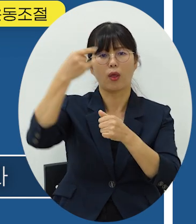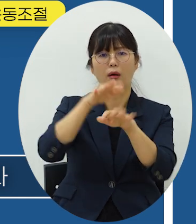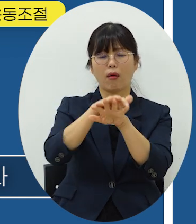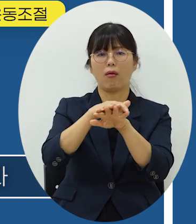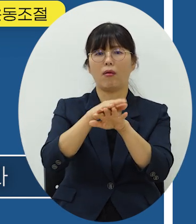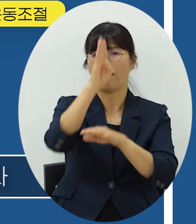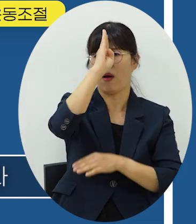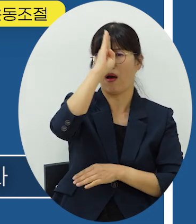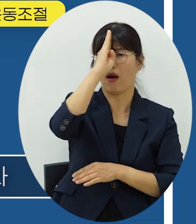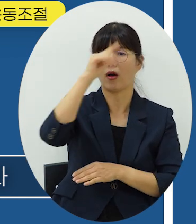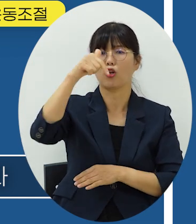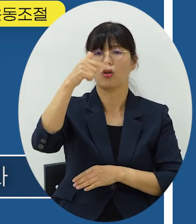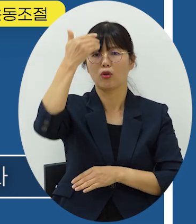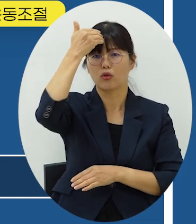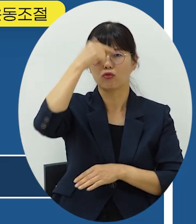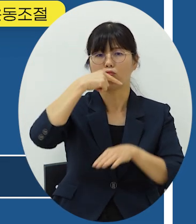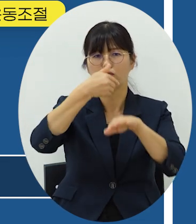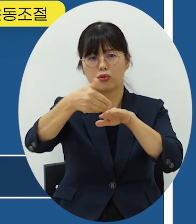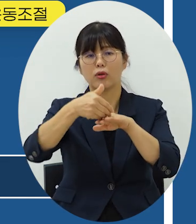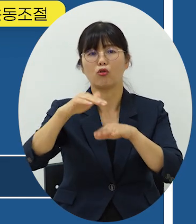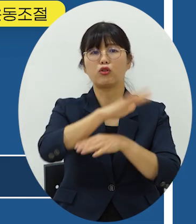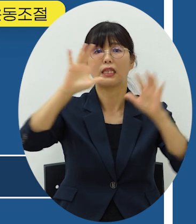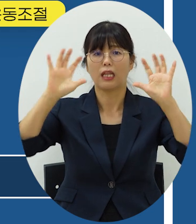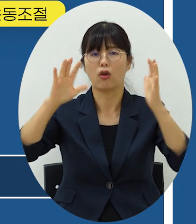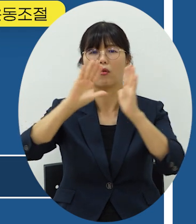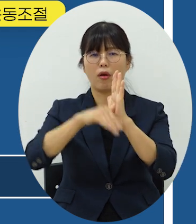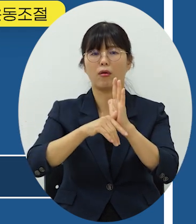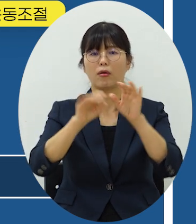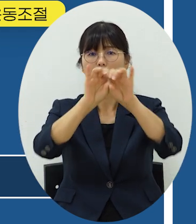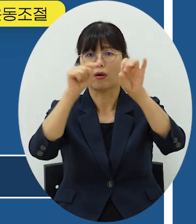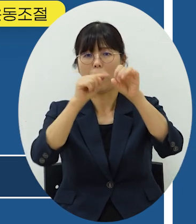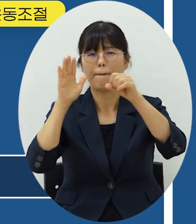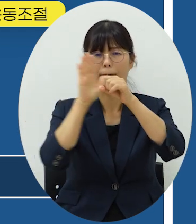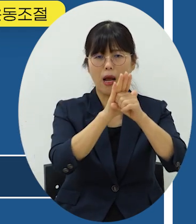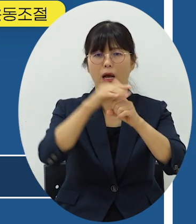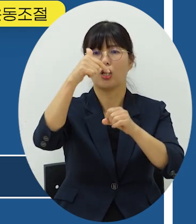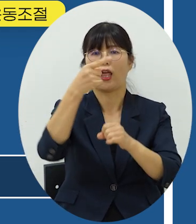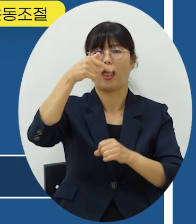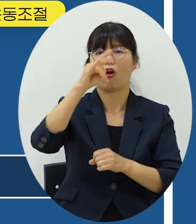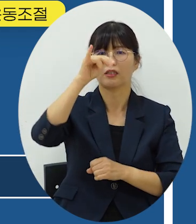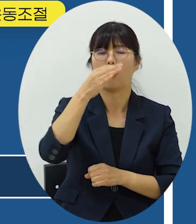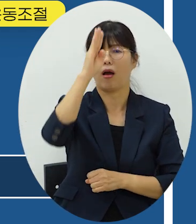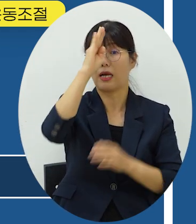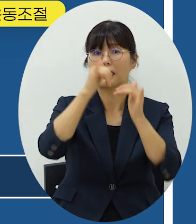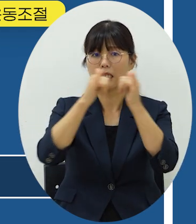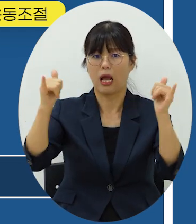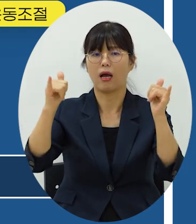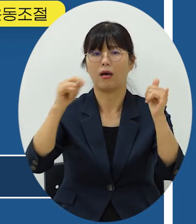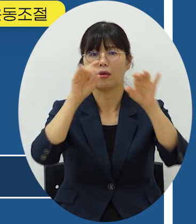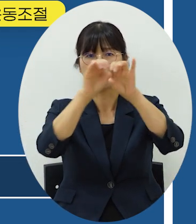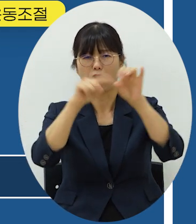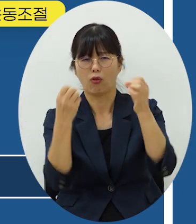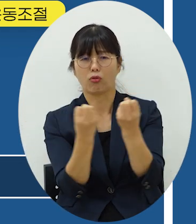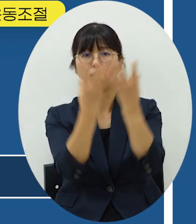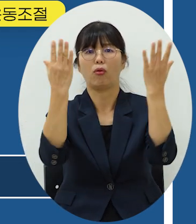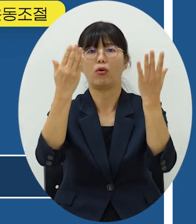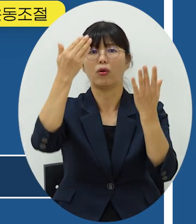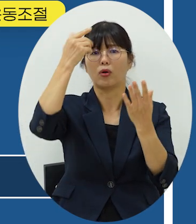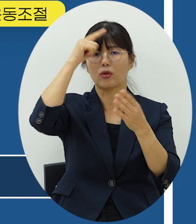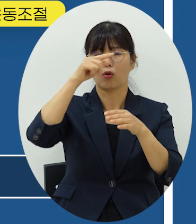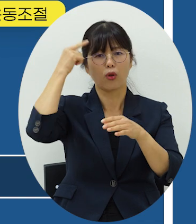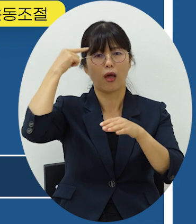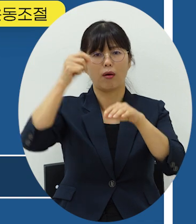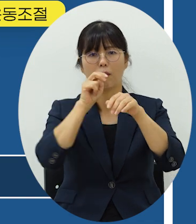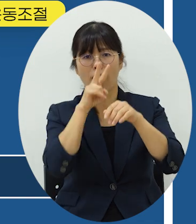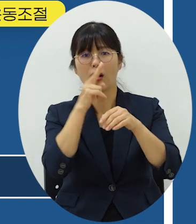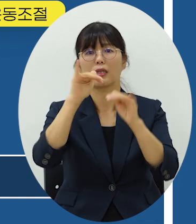질환으로 뇌출혈이라고도 합니다. 우리나라의 경우에는 혈관이 막히는 뇌경색 환자가 혈관이 터지는 뇌출혈